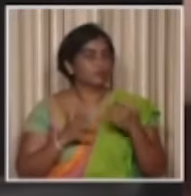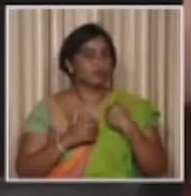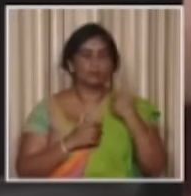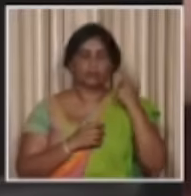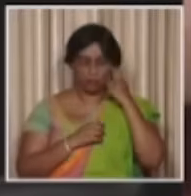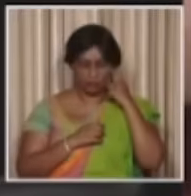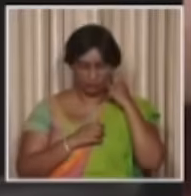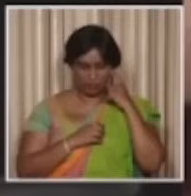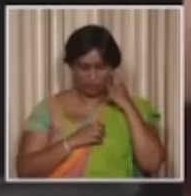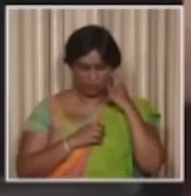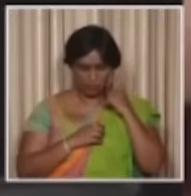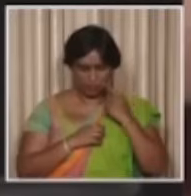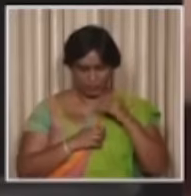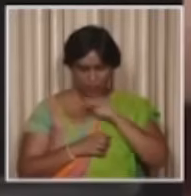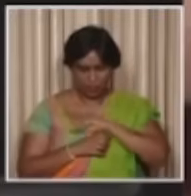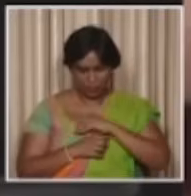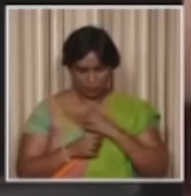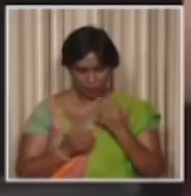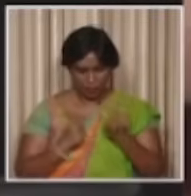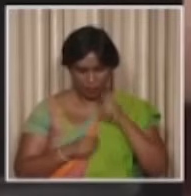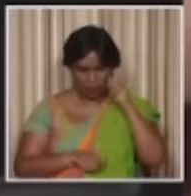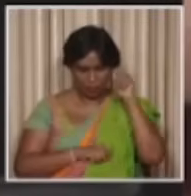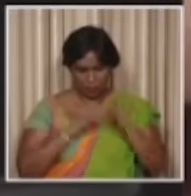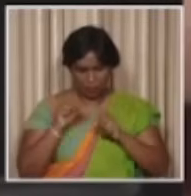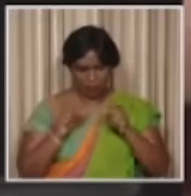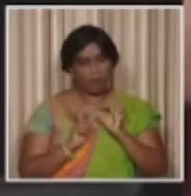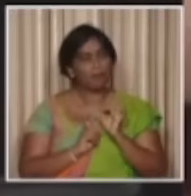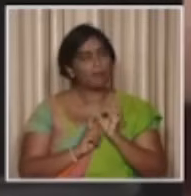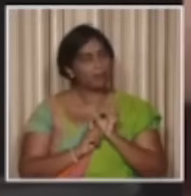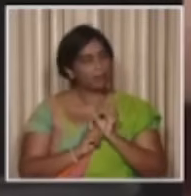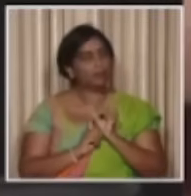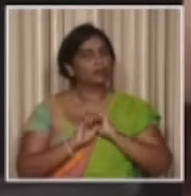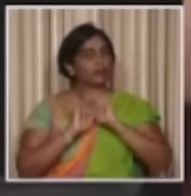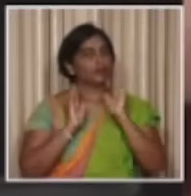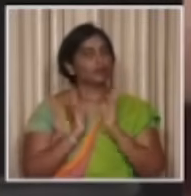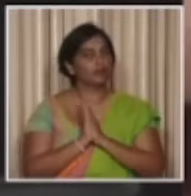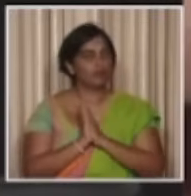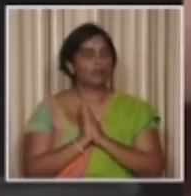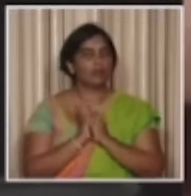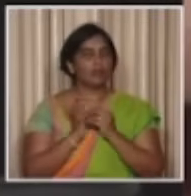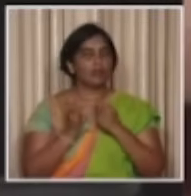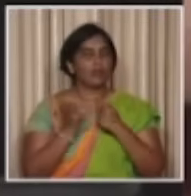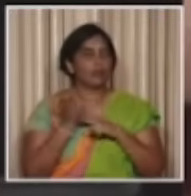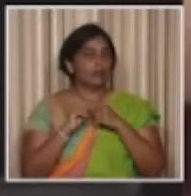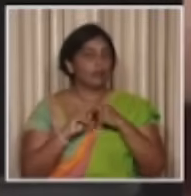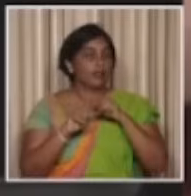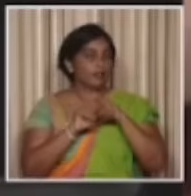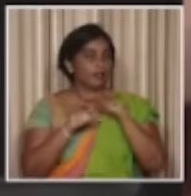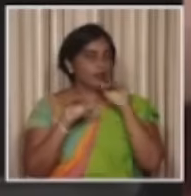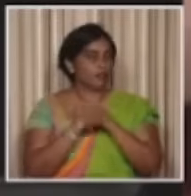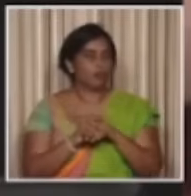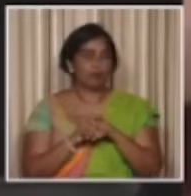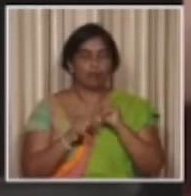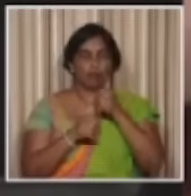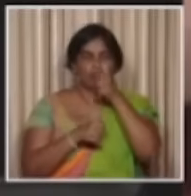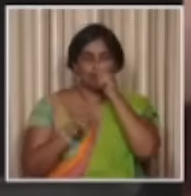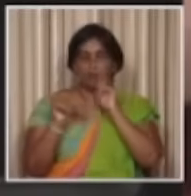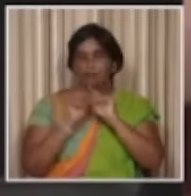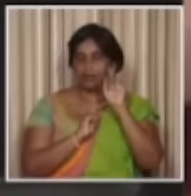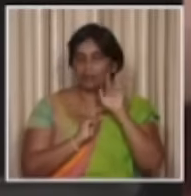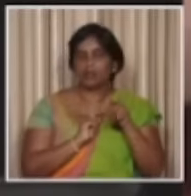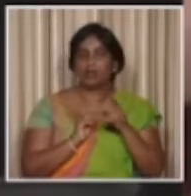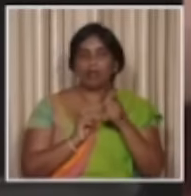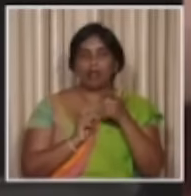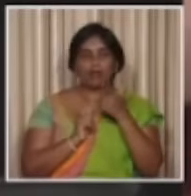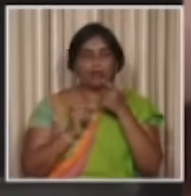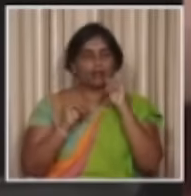dannawa aadaya upena pudgalayan paudgalikawa okkamala badu dalata ahuwenne na Badgaling toru moru panela gila tiyenne